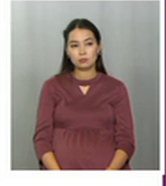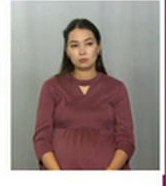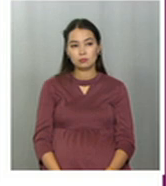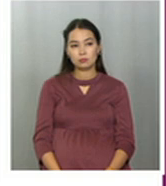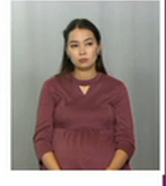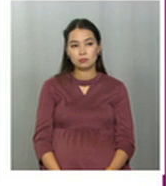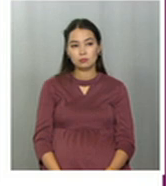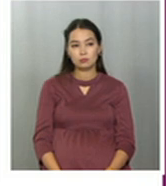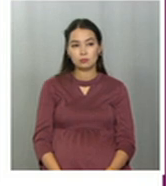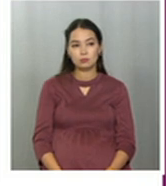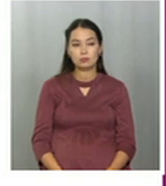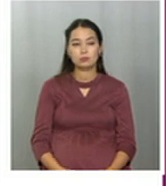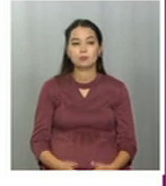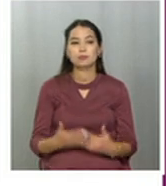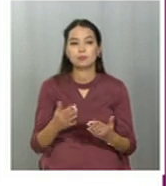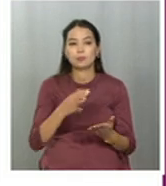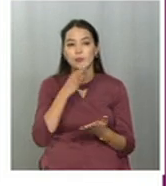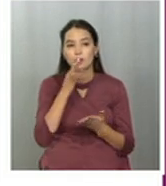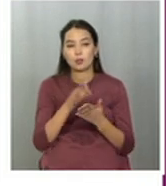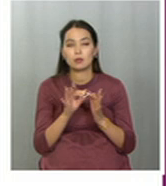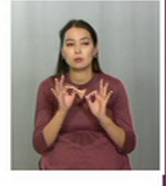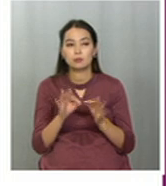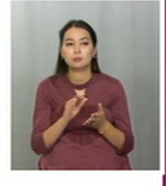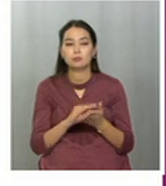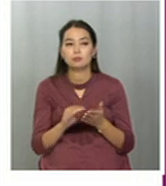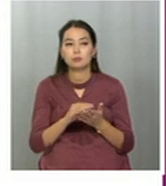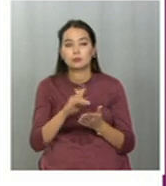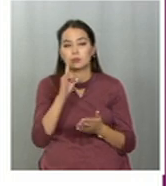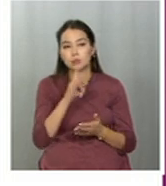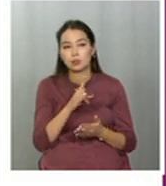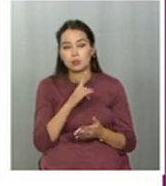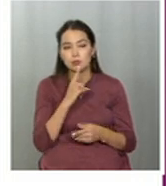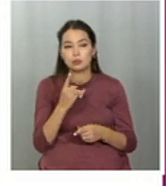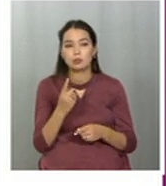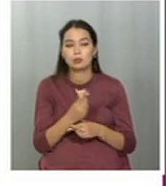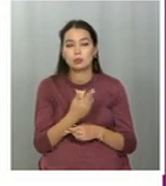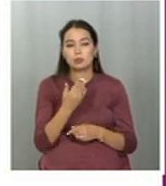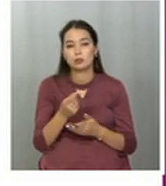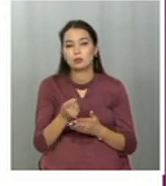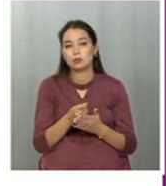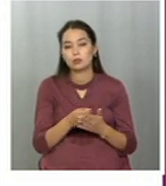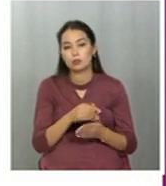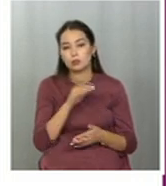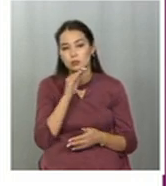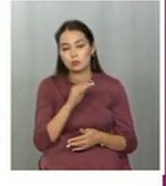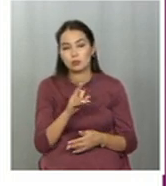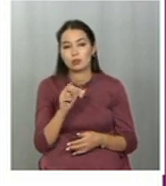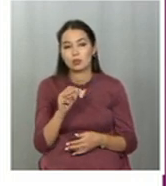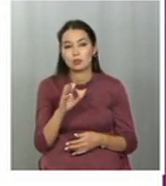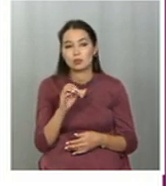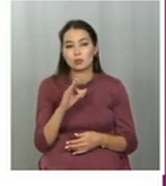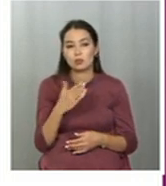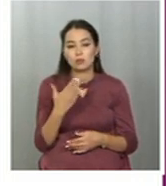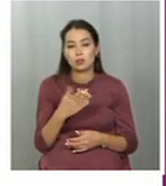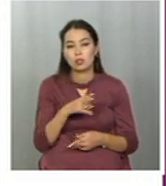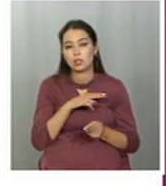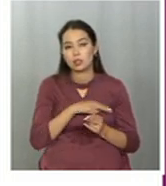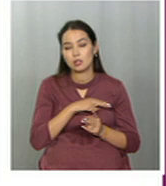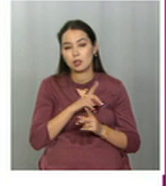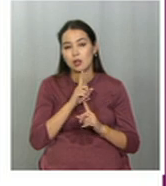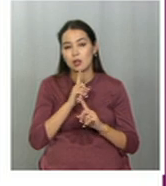Сіздерді дұрыс сипаттады деп сенемін. Қазақстанның тұңғыш кәсіби суретшісі Әбілхан Қастеев еңбектерінің